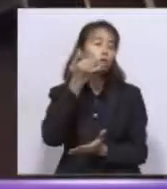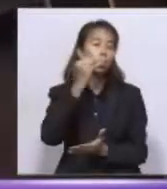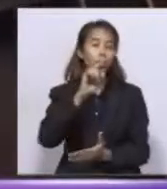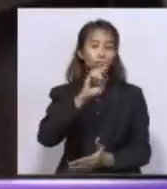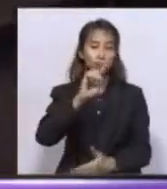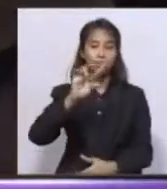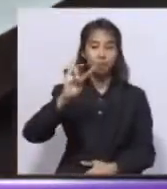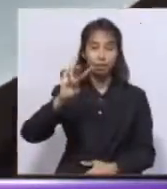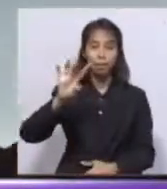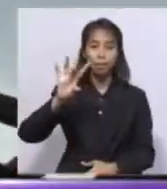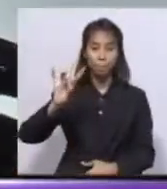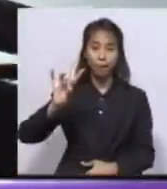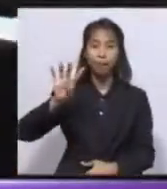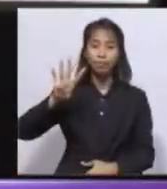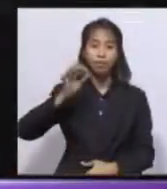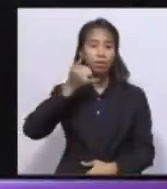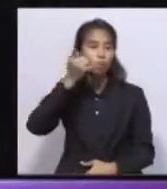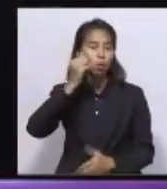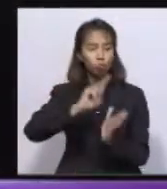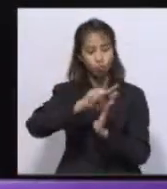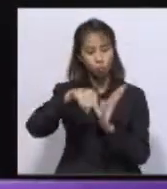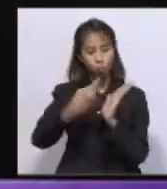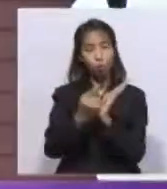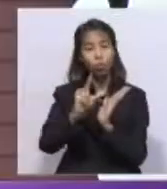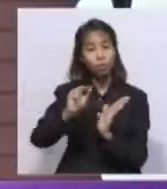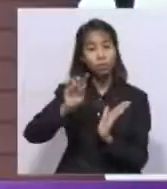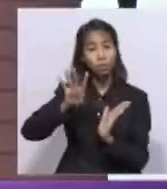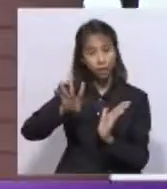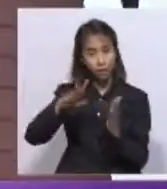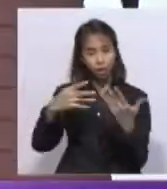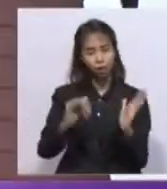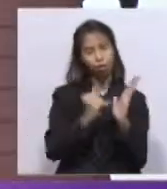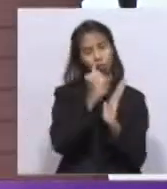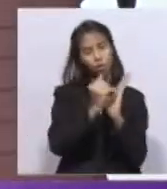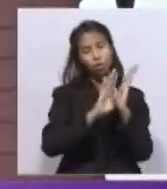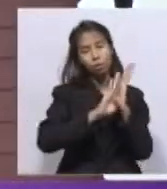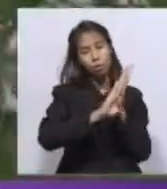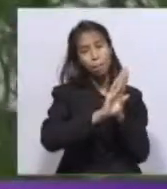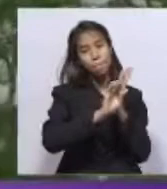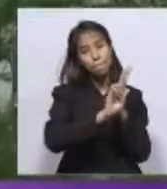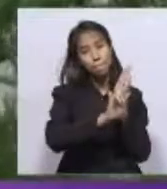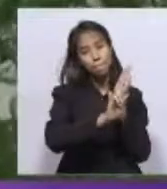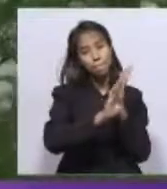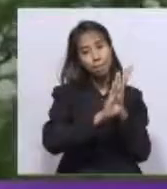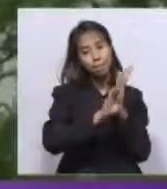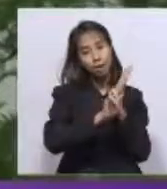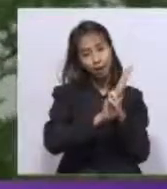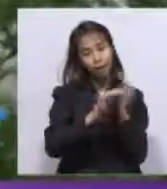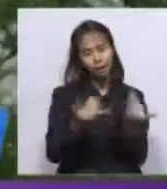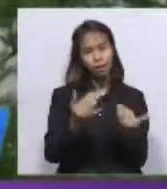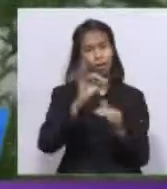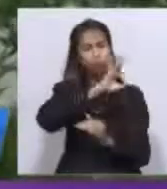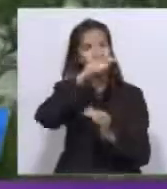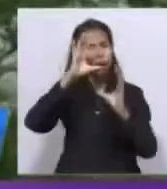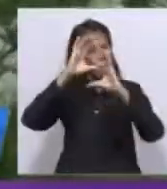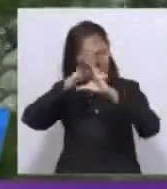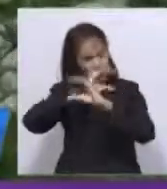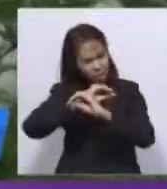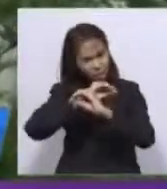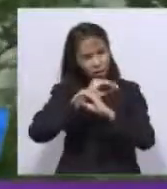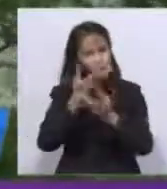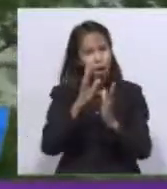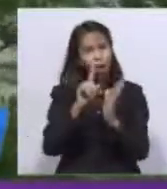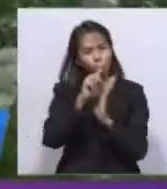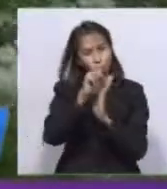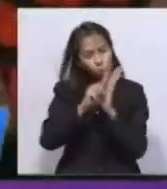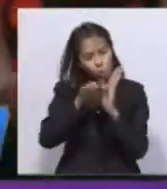รภัย1784ตลอด24ชั่วโมงส่วนที่จังหวัดบึงกาฬสภาพอากาศที่ฟ้าครึ้มอุณหภูมิลดลงและหนาวเย็นอีกครั้